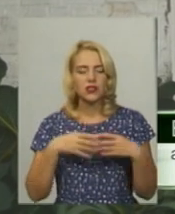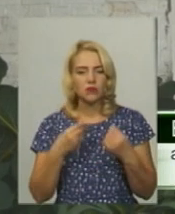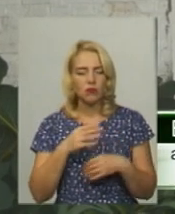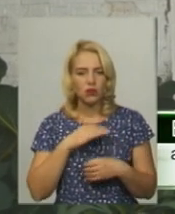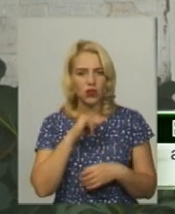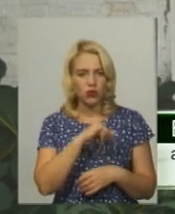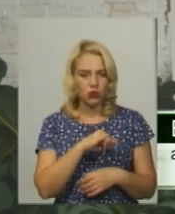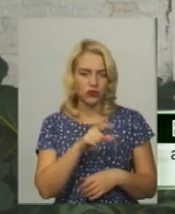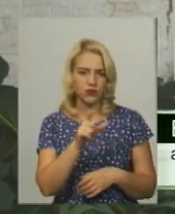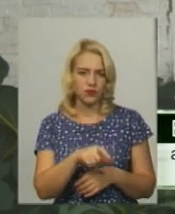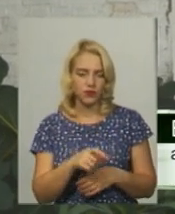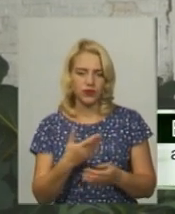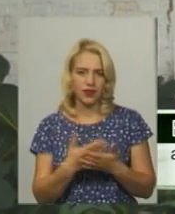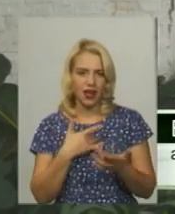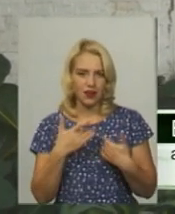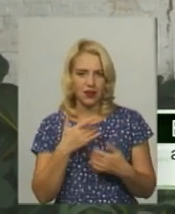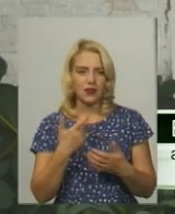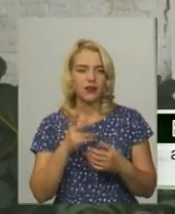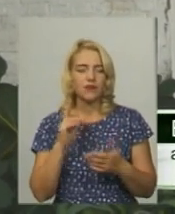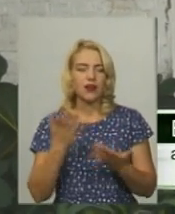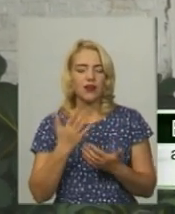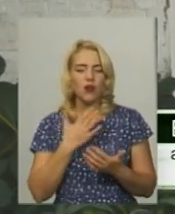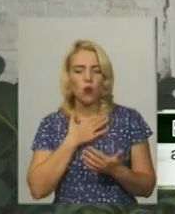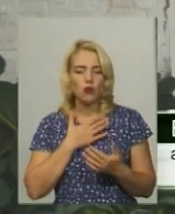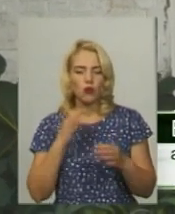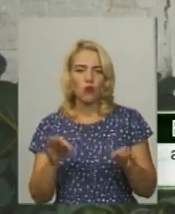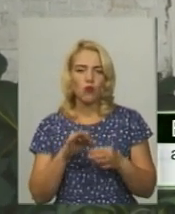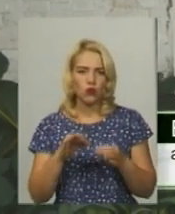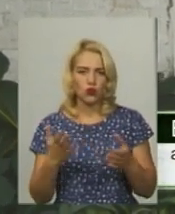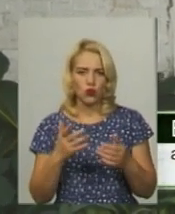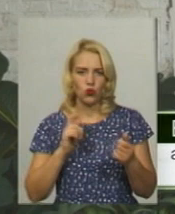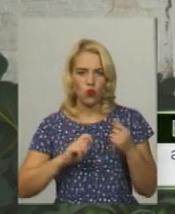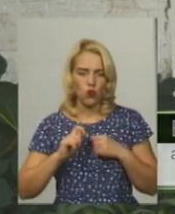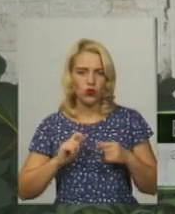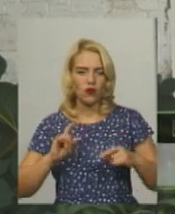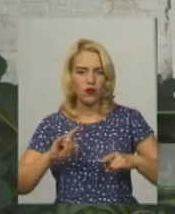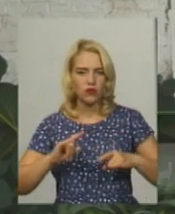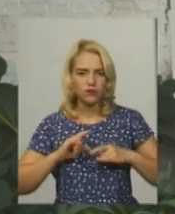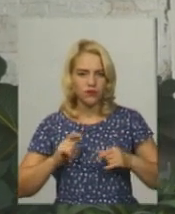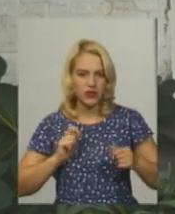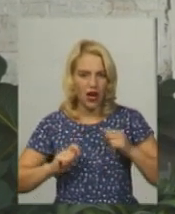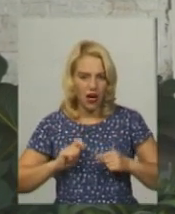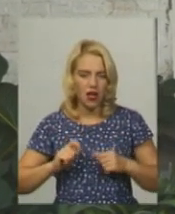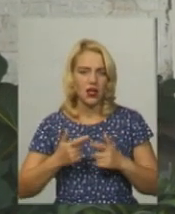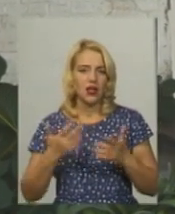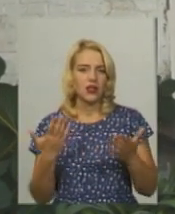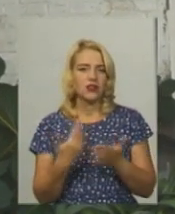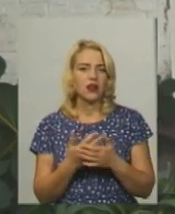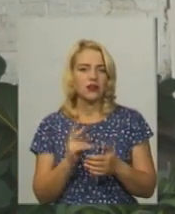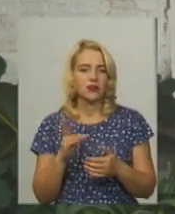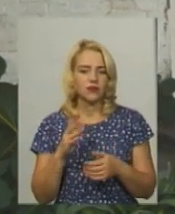іншого образу, яку він любить музику, який одяг вдягає, як себе поводить, як ставиться, наприклад,